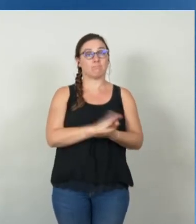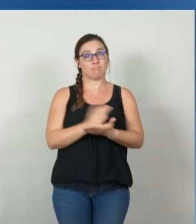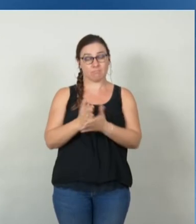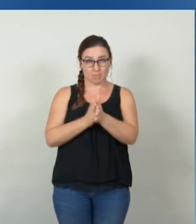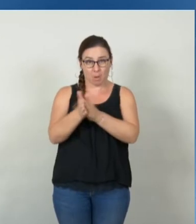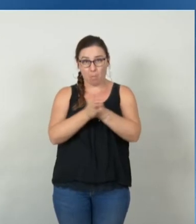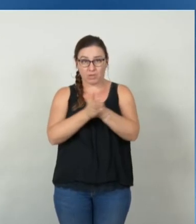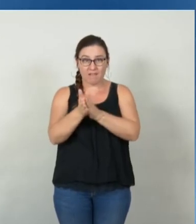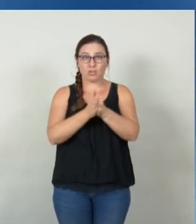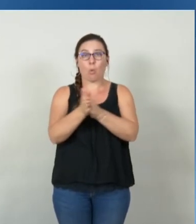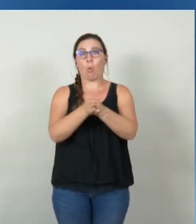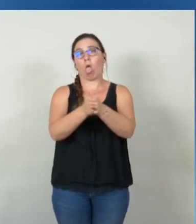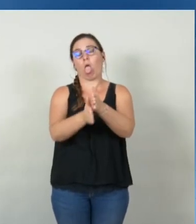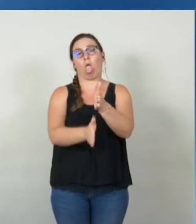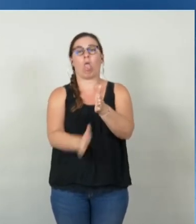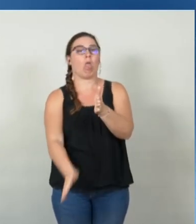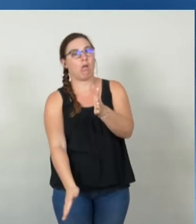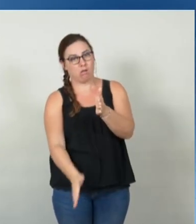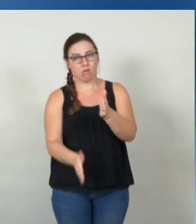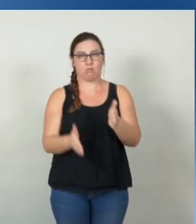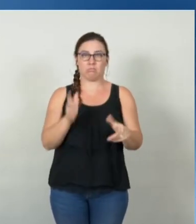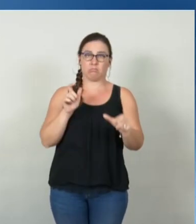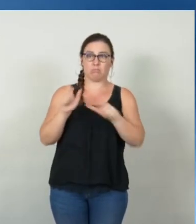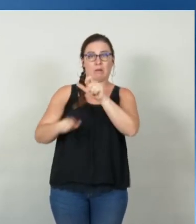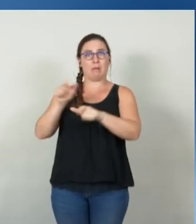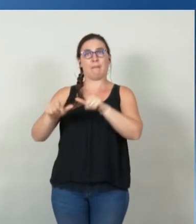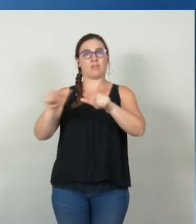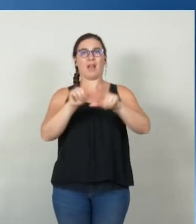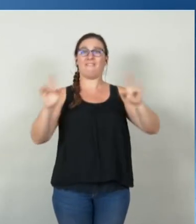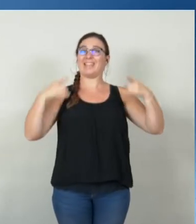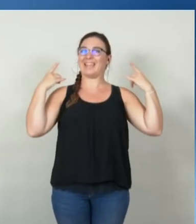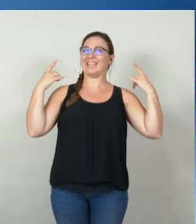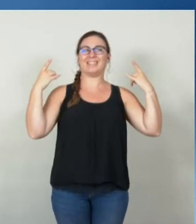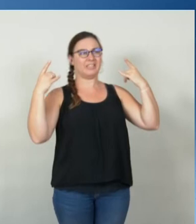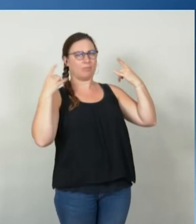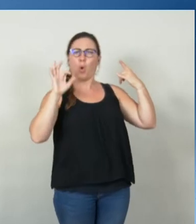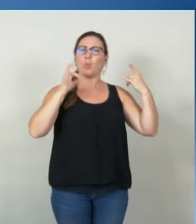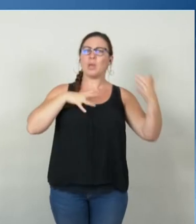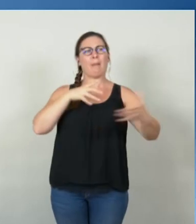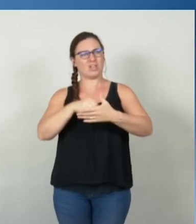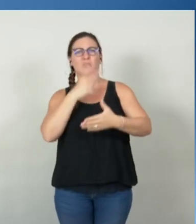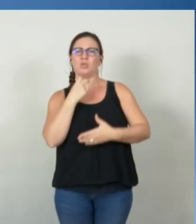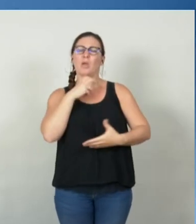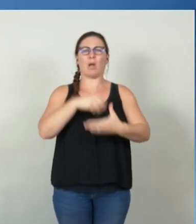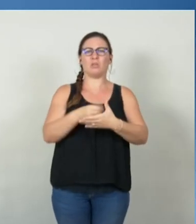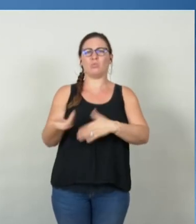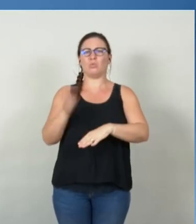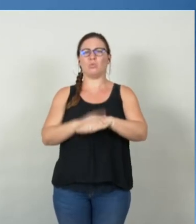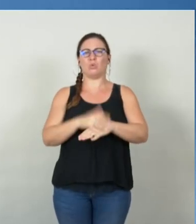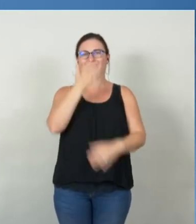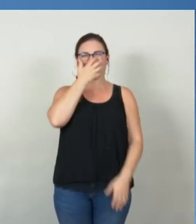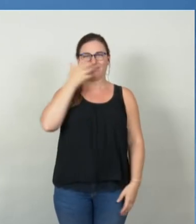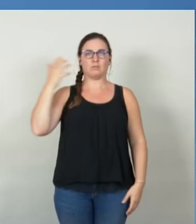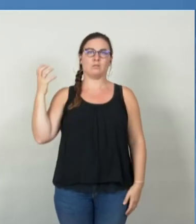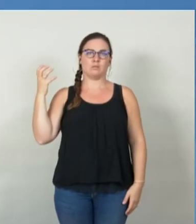à la motivation au fil du temps de personnes qui seront là pour servir de vitrine et faire croire à une participation citoyenne qui n'est que de façade